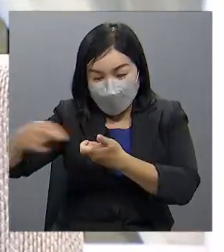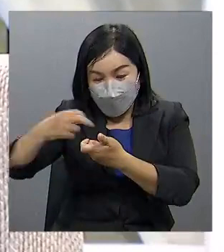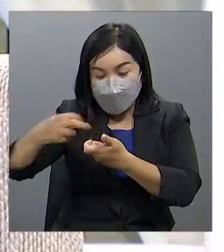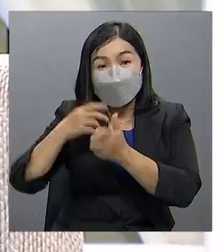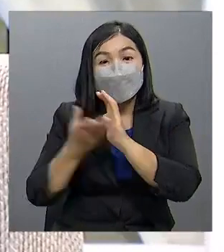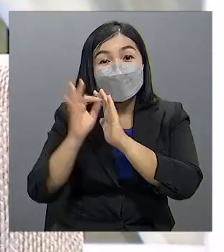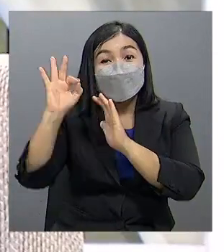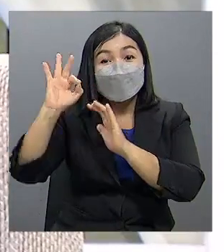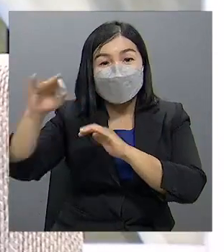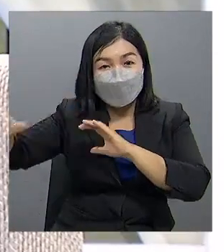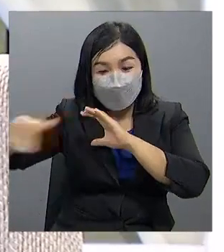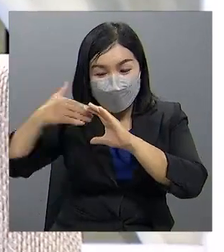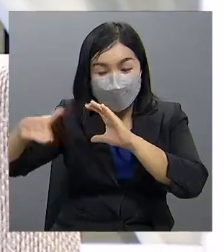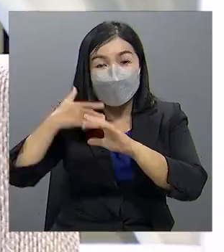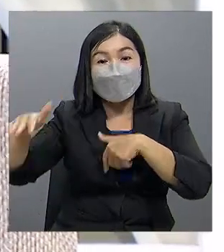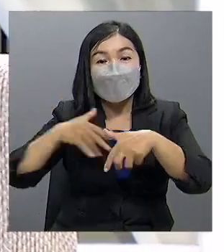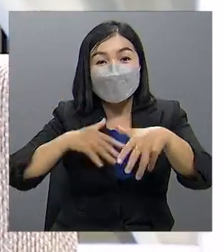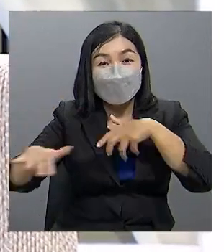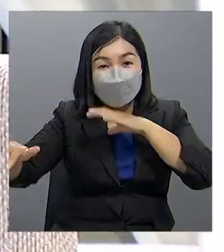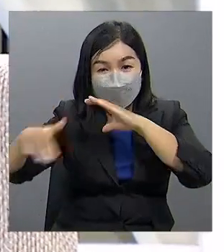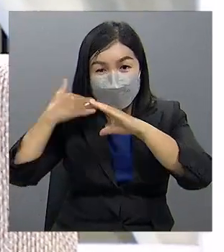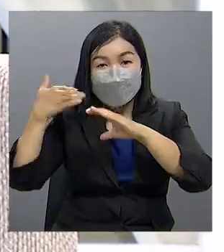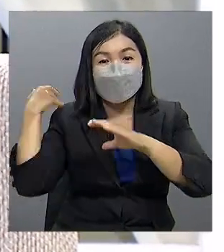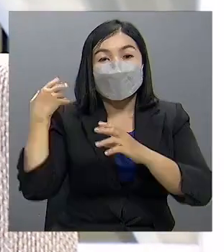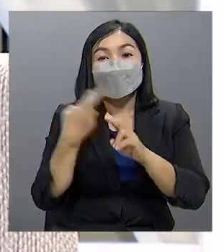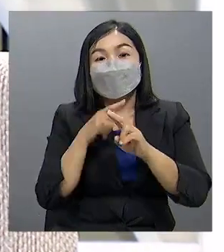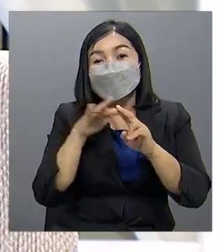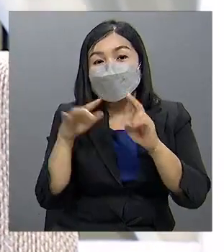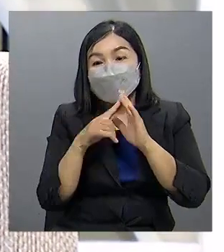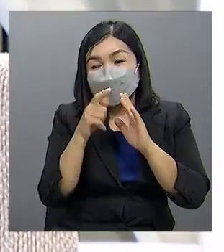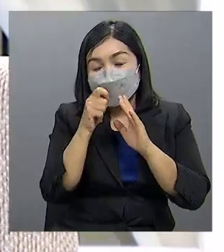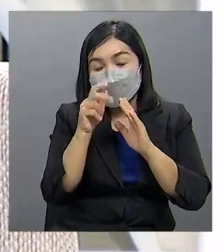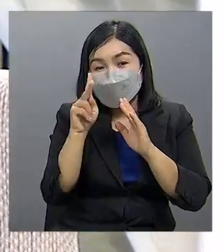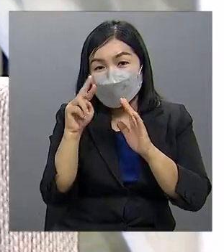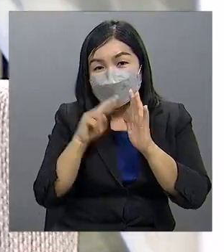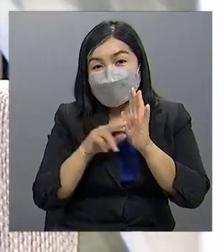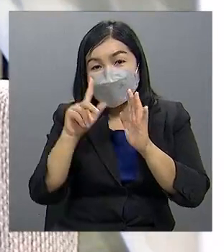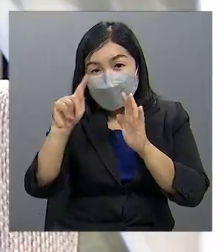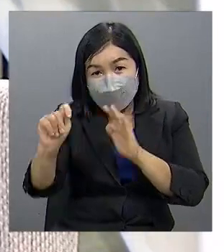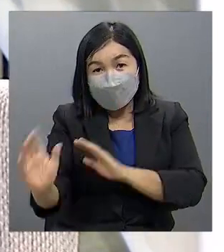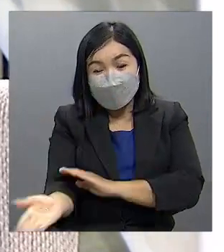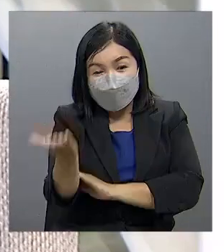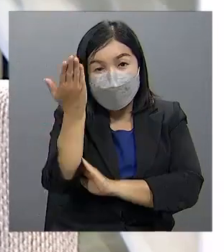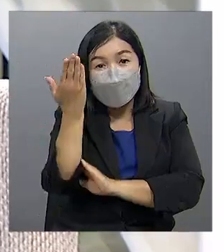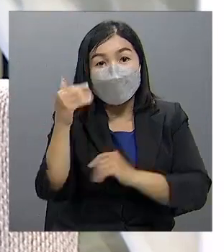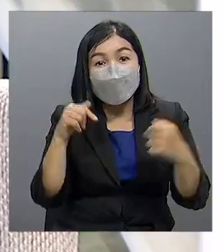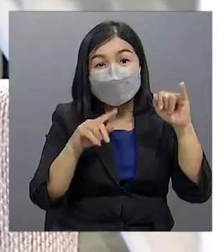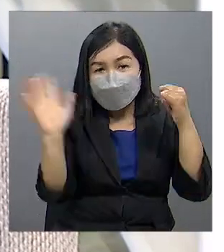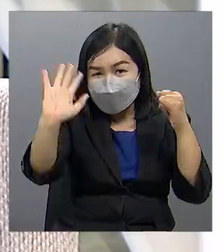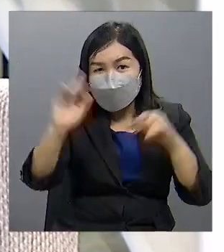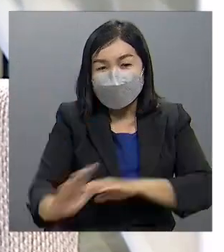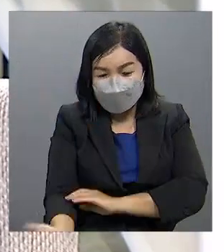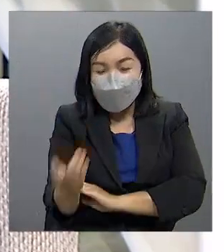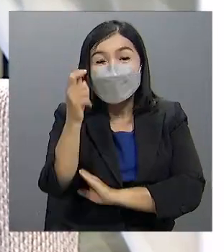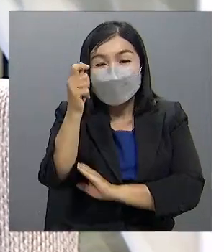วัสดีคุณผู้ชมหลายๆท่านนะคะสวัสดีคุณเอกรัตน์ด้วยนะคะมีบอกว่าสวัสดีวันจันทร์คุณเอกรัตน์ค่ะวันนี้วันอังคารแล้วนะคะค่ะแล้วก็มี